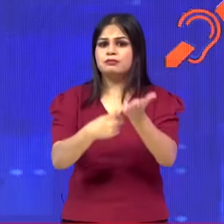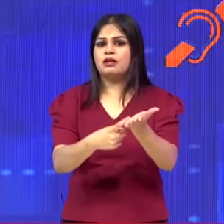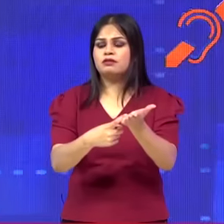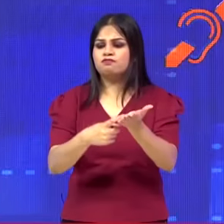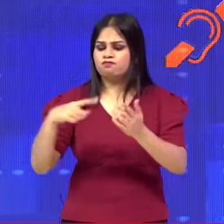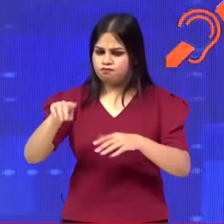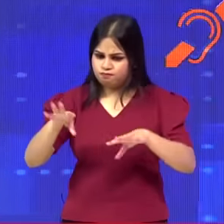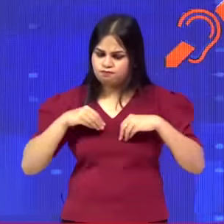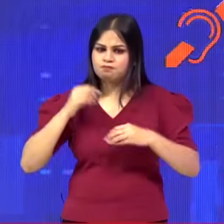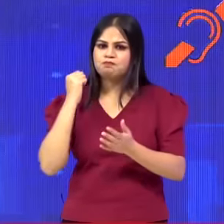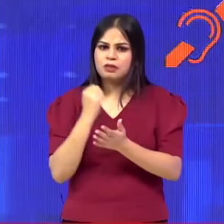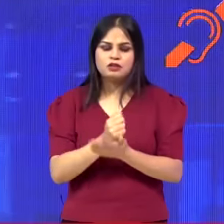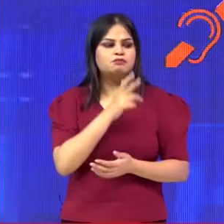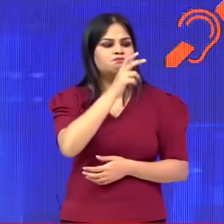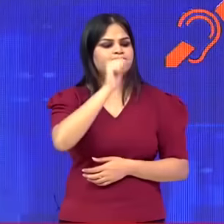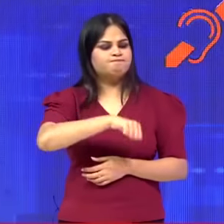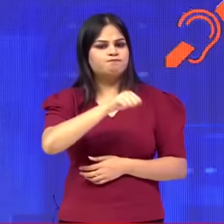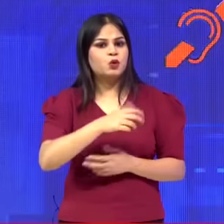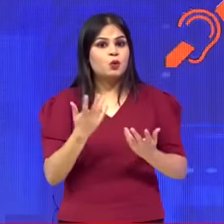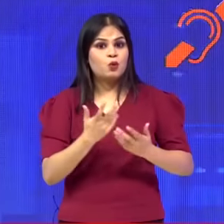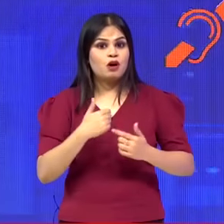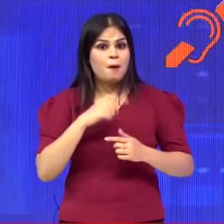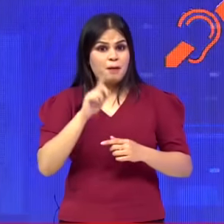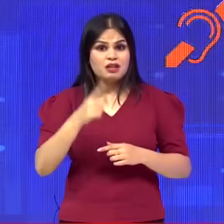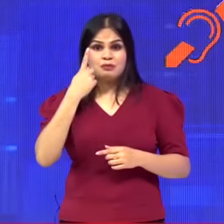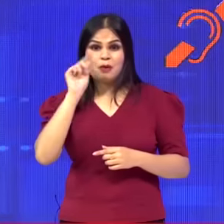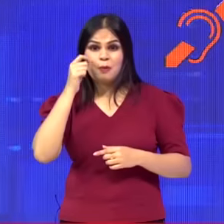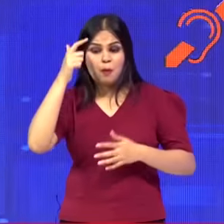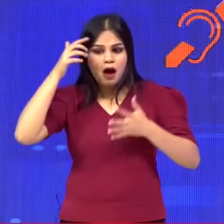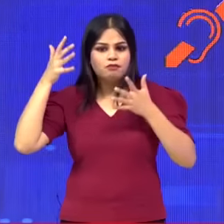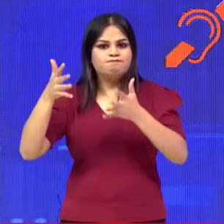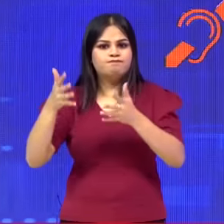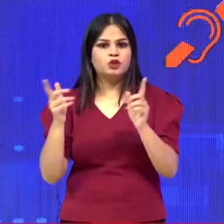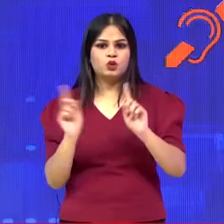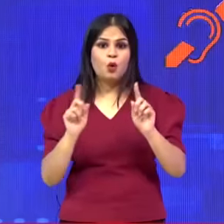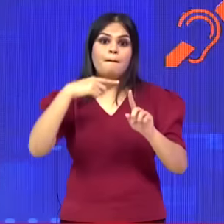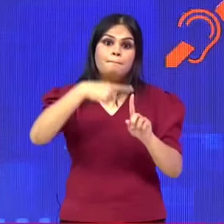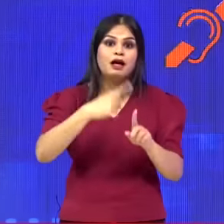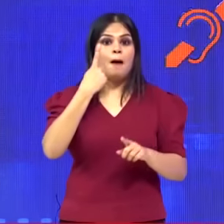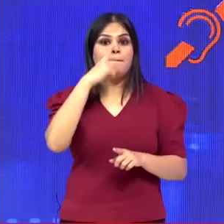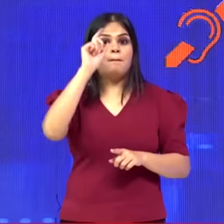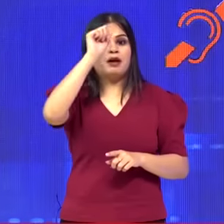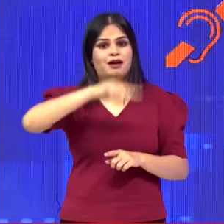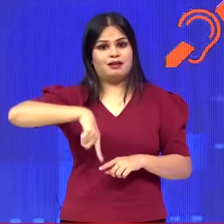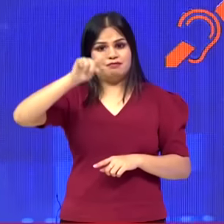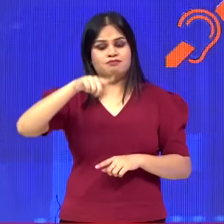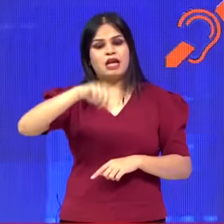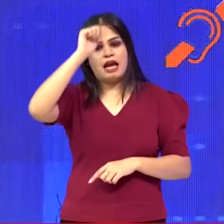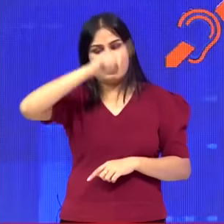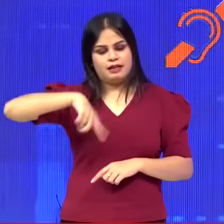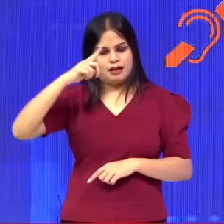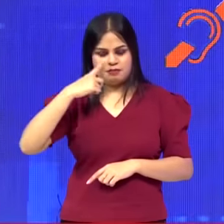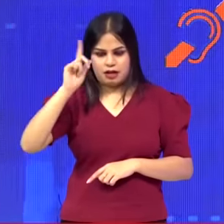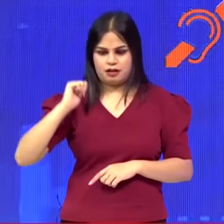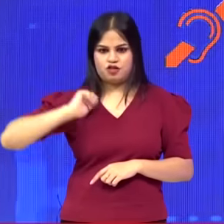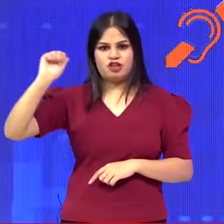जी हाँ, वो एक मेरा है कि डोंट ट्रबल योर माता पिता एंड भारत माता की जय। सो आई से